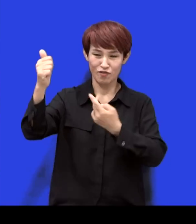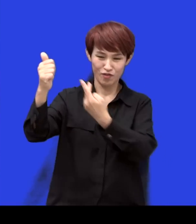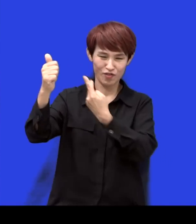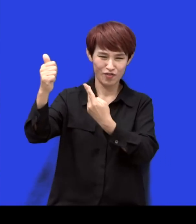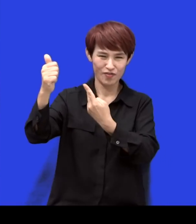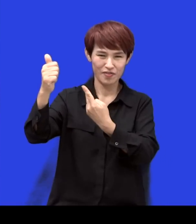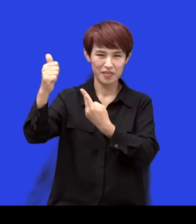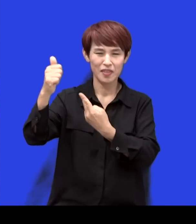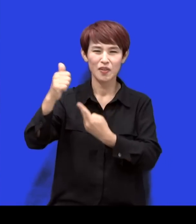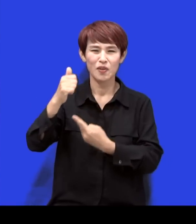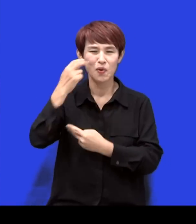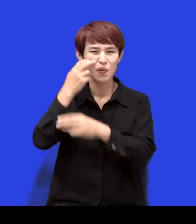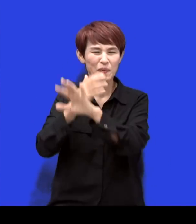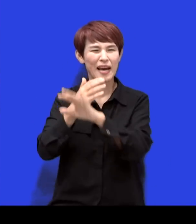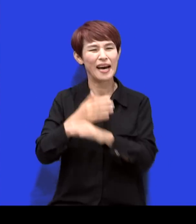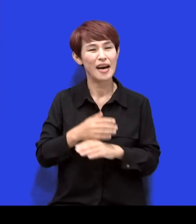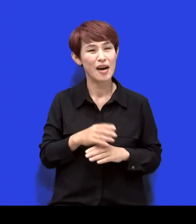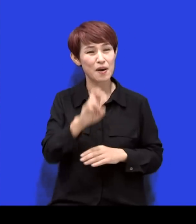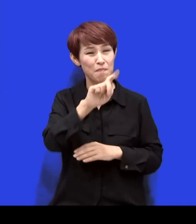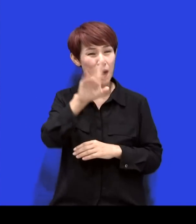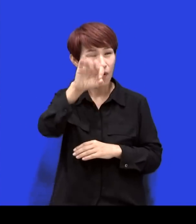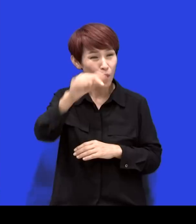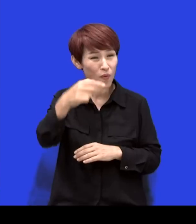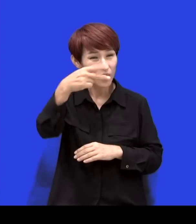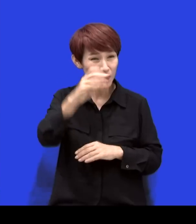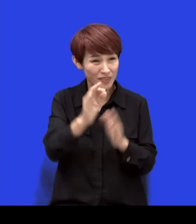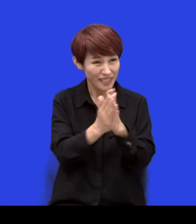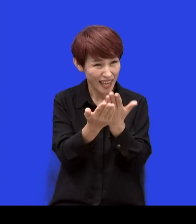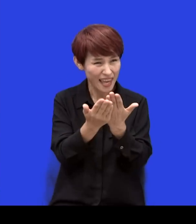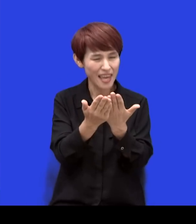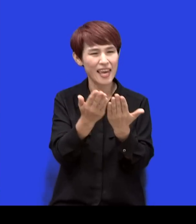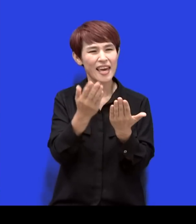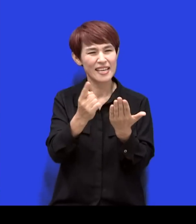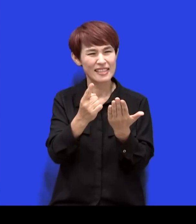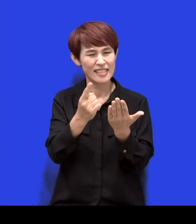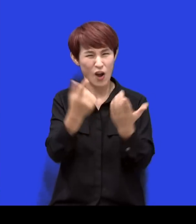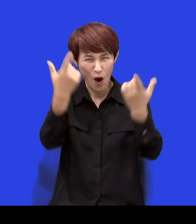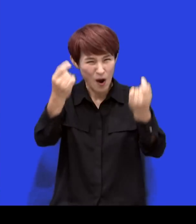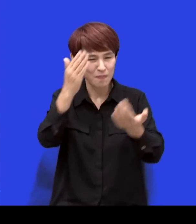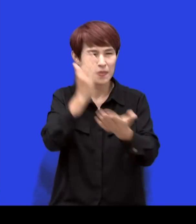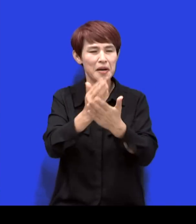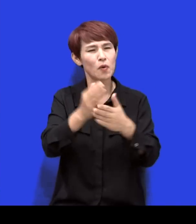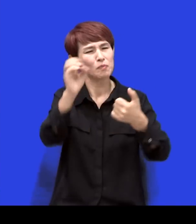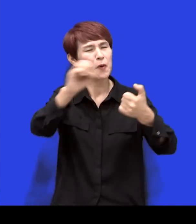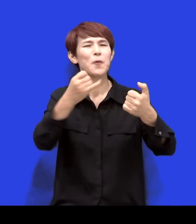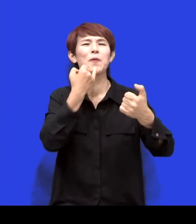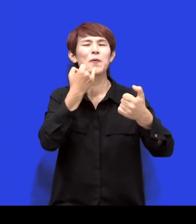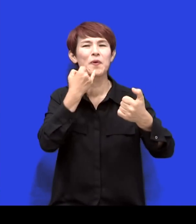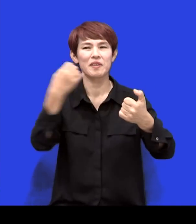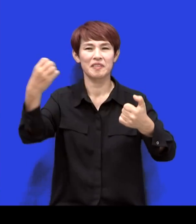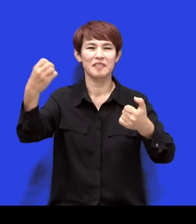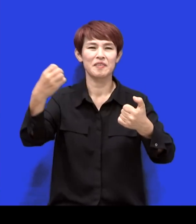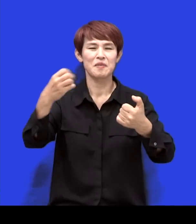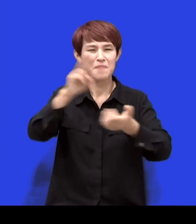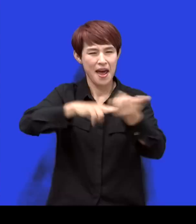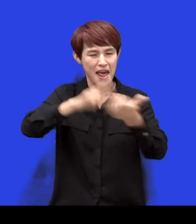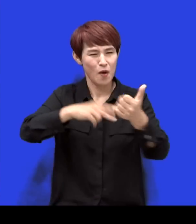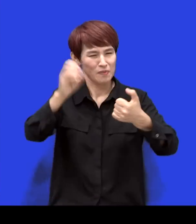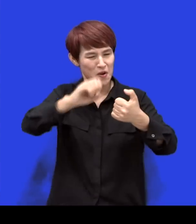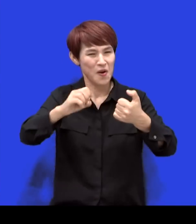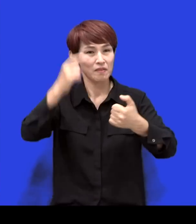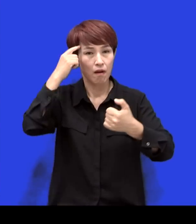반만 팔자 그랬었어요. 그랬는데 딱 출간하고 한 달 지나서 한 10,000부